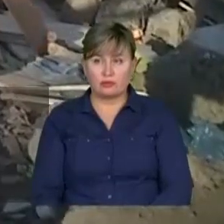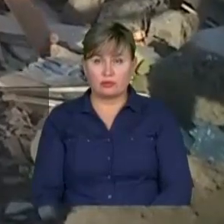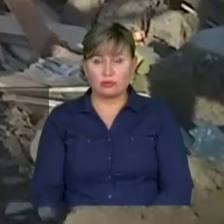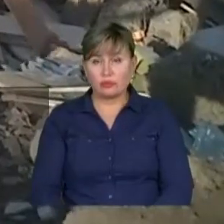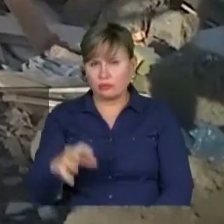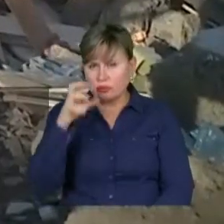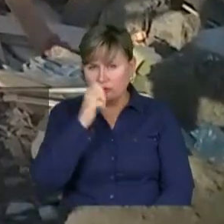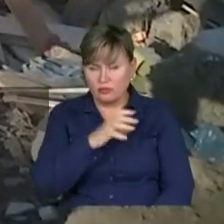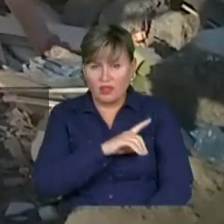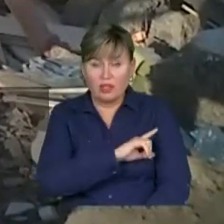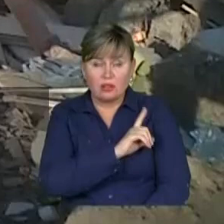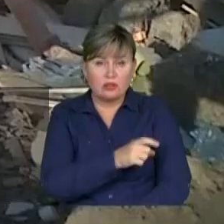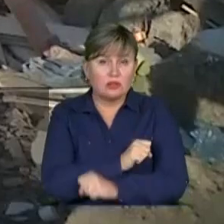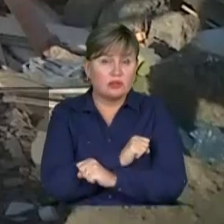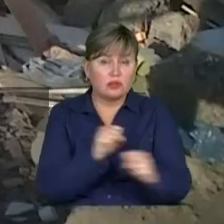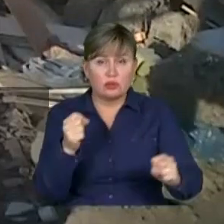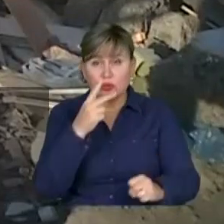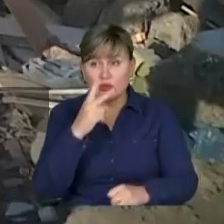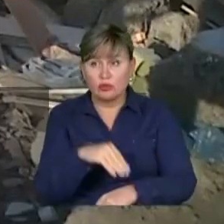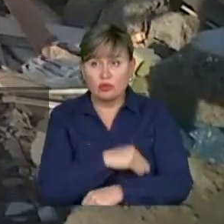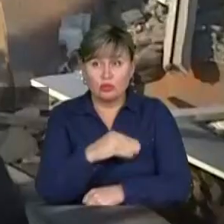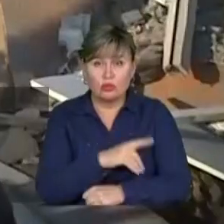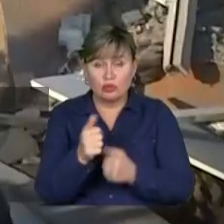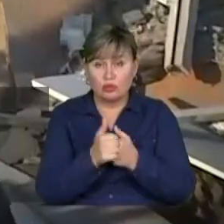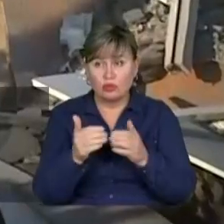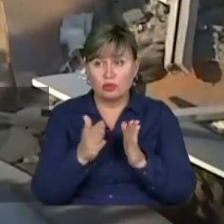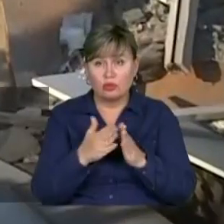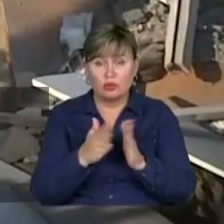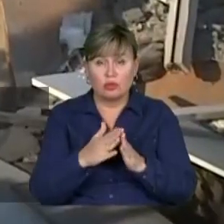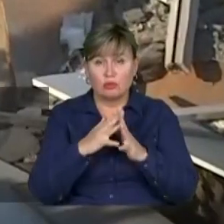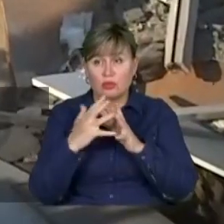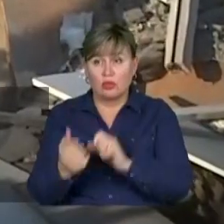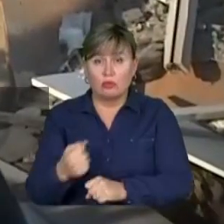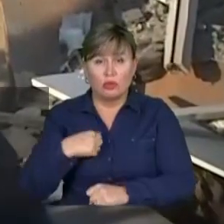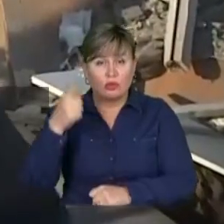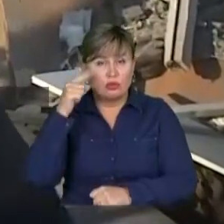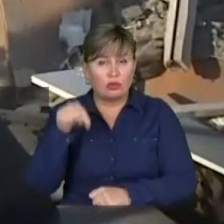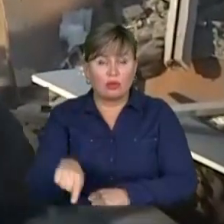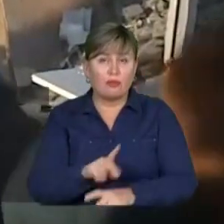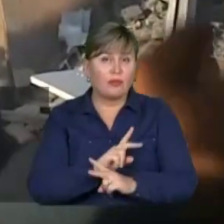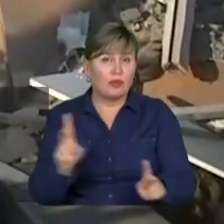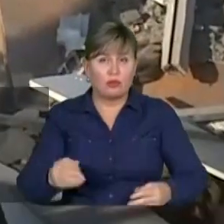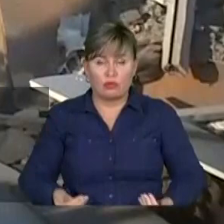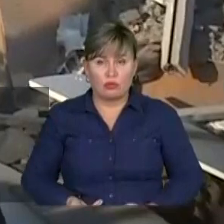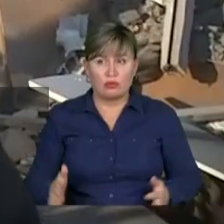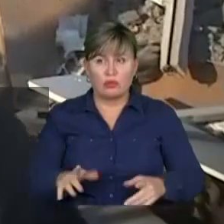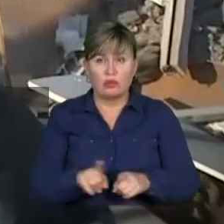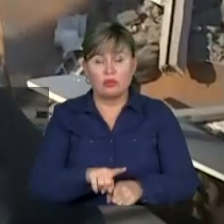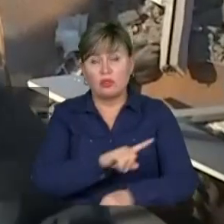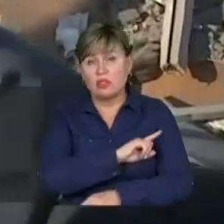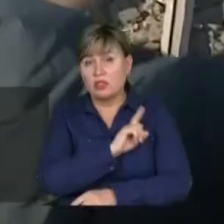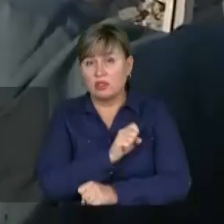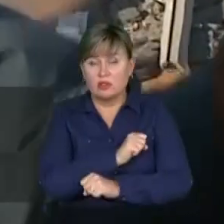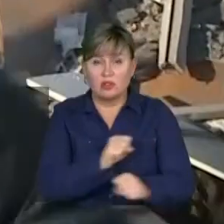Ночью был такой мощный хлопок. Увидели с женой, что соседский дом полностью разрушен. Мы думали, что там никто не выжил. Настолько сильный был